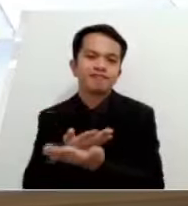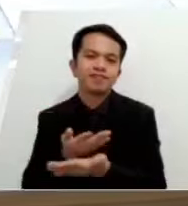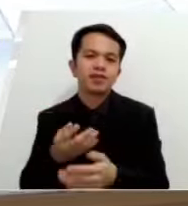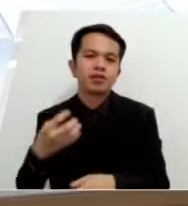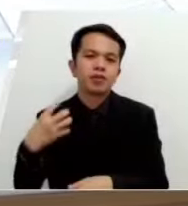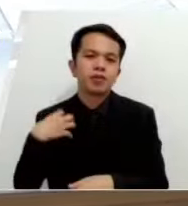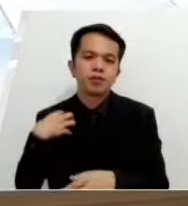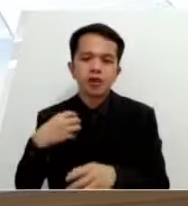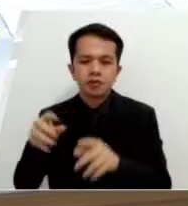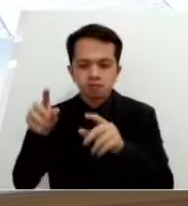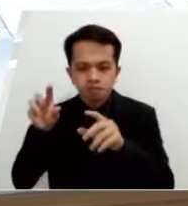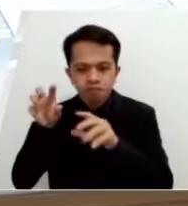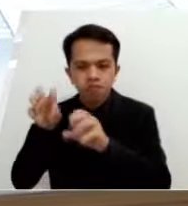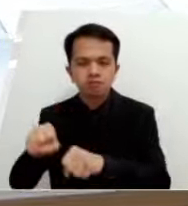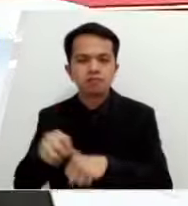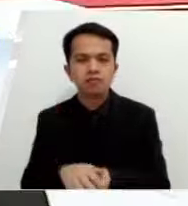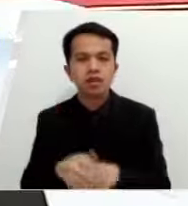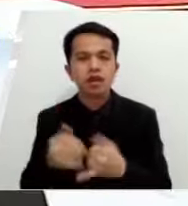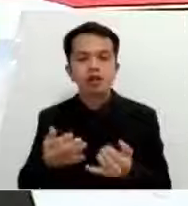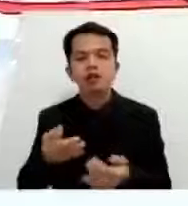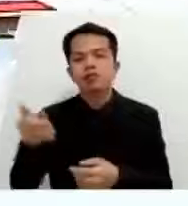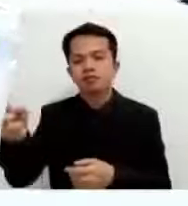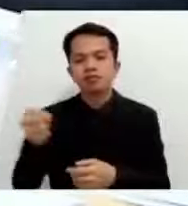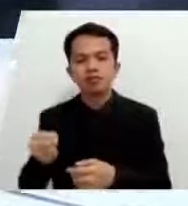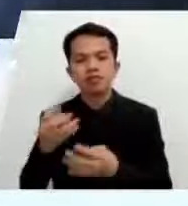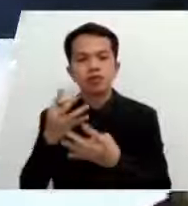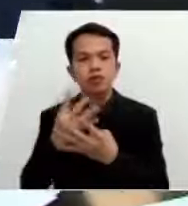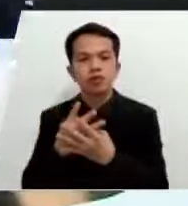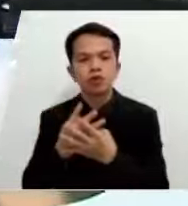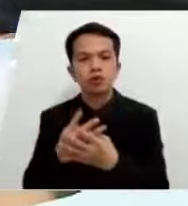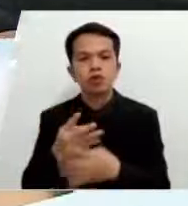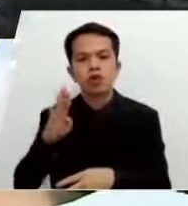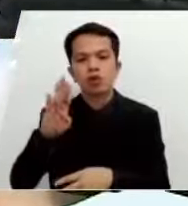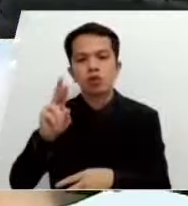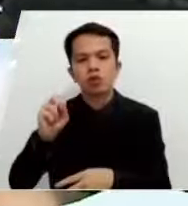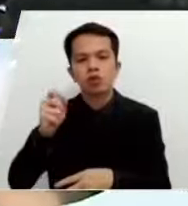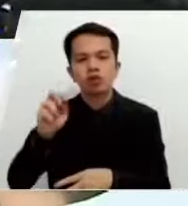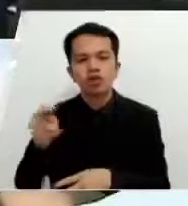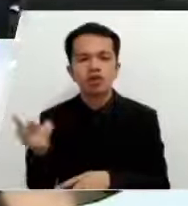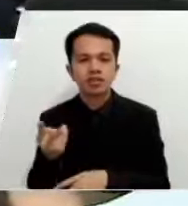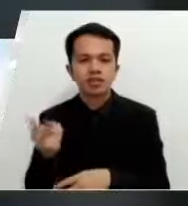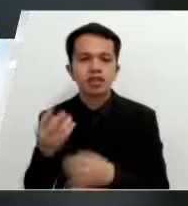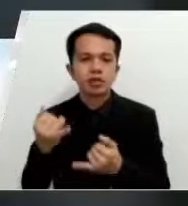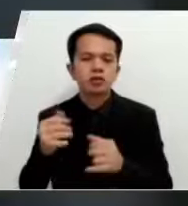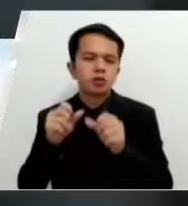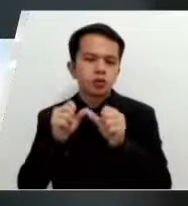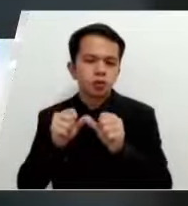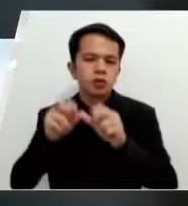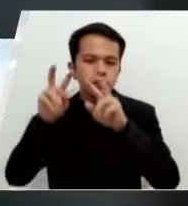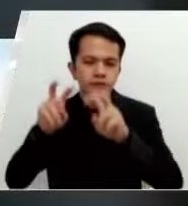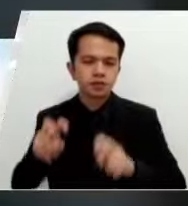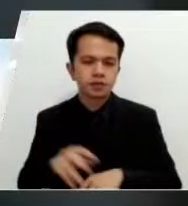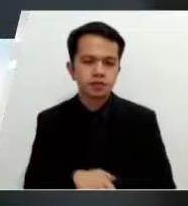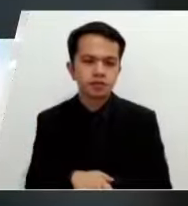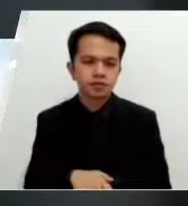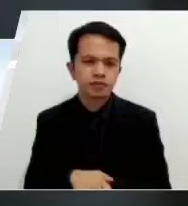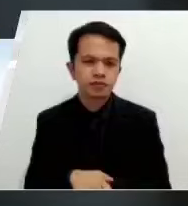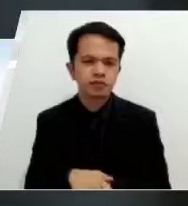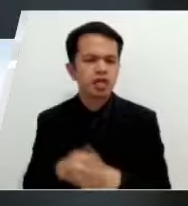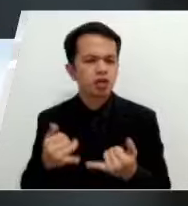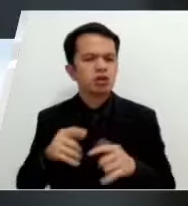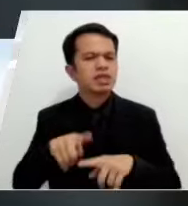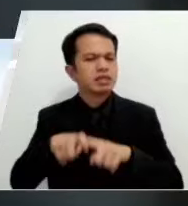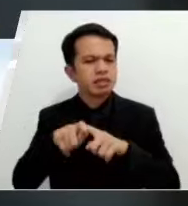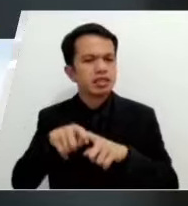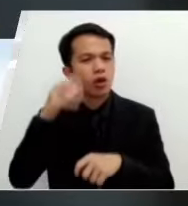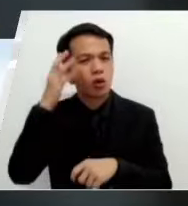ngayon, nakapiit sa South Korean Immigration sa Busan ang 2 habang patuloy ang pag-iimbestiga. Medyo nakaantala in the sense na we have